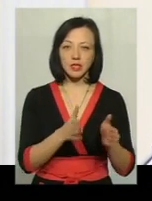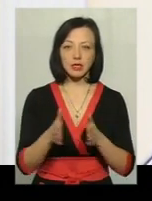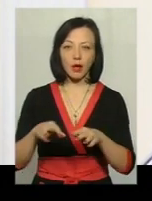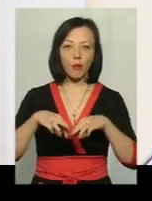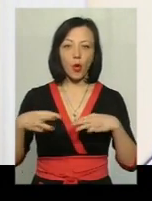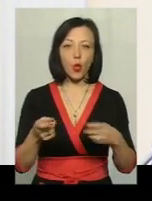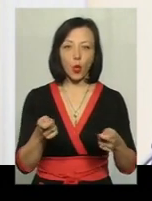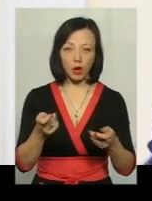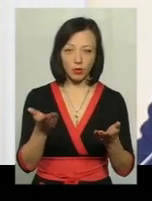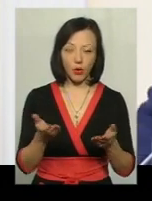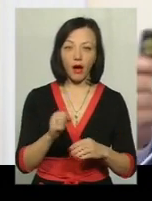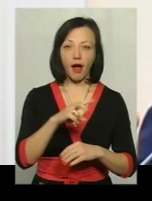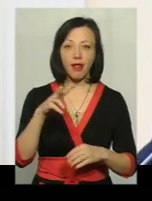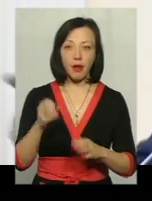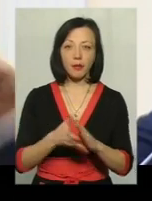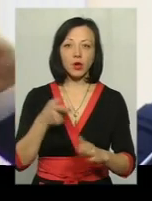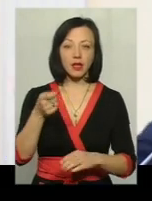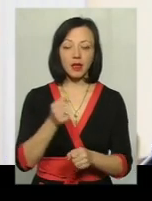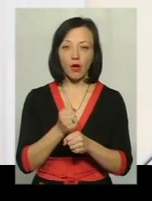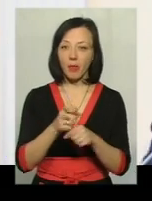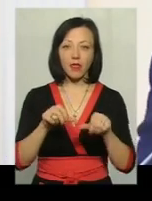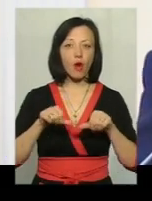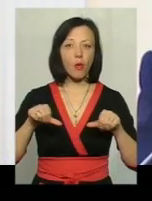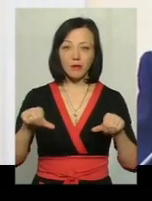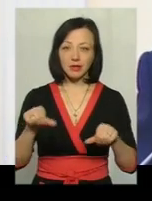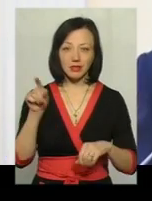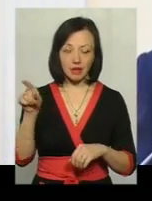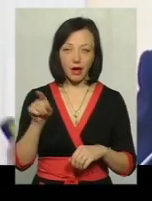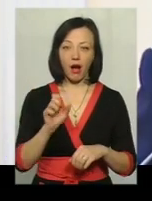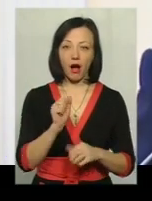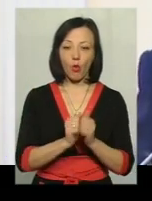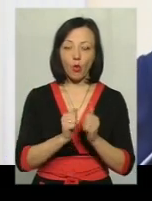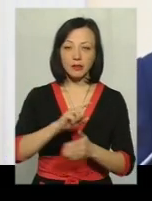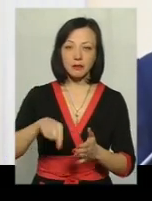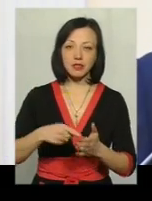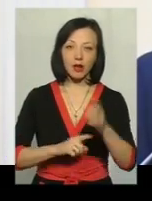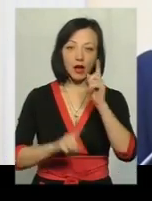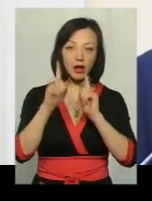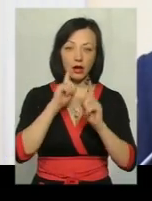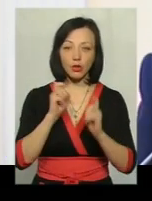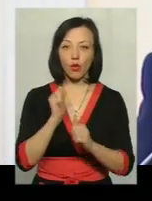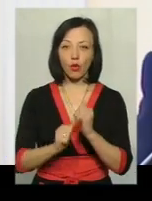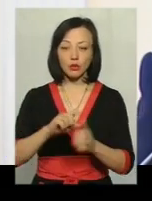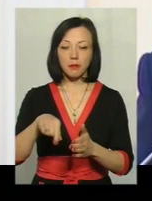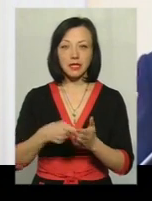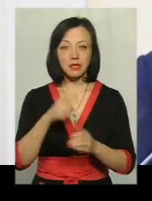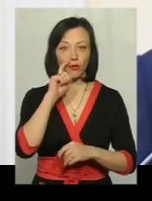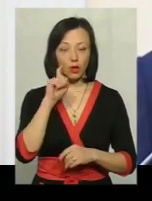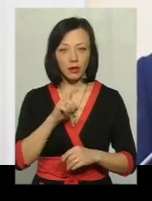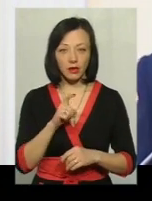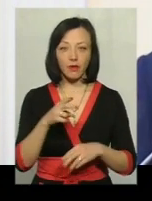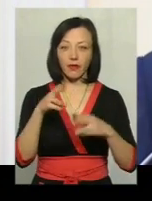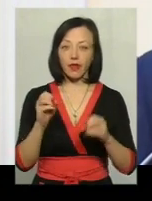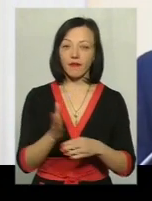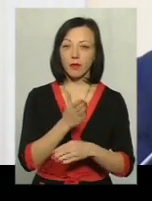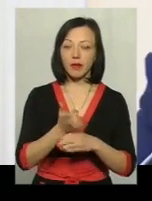уряду. Але подання робить не комісія незалежна, а кожна міська рада, кожного міста в Україні, де